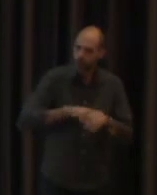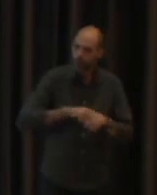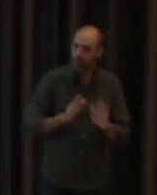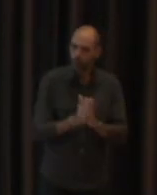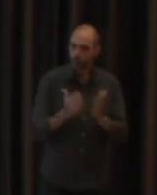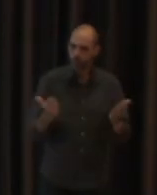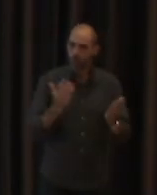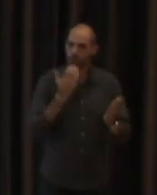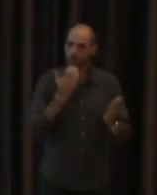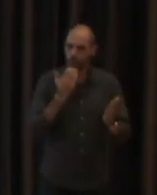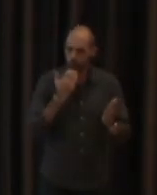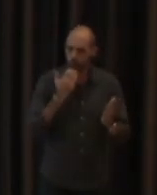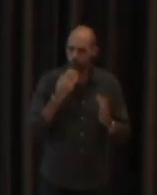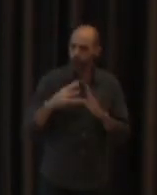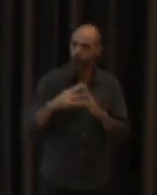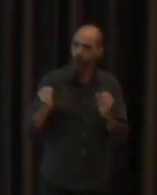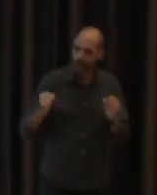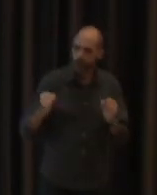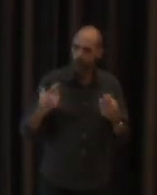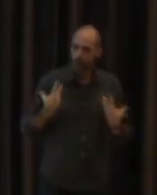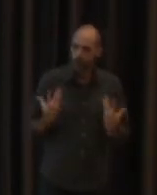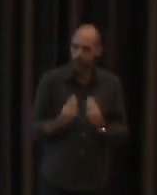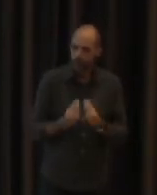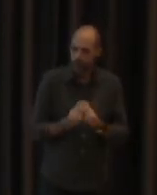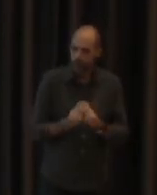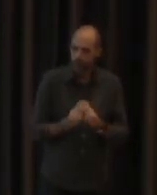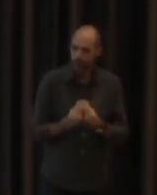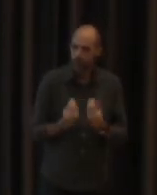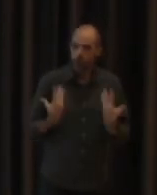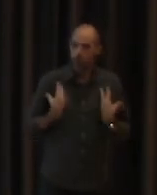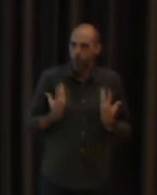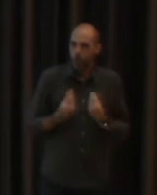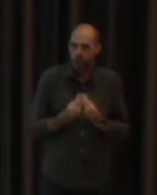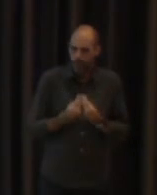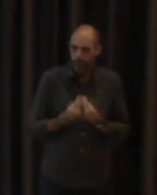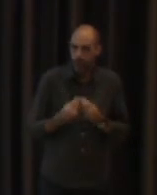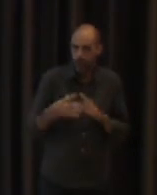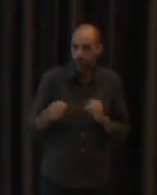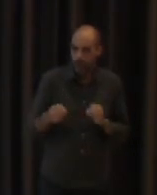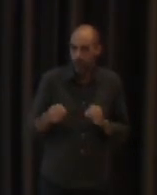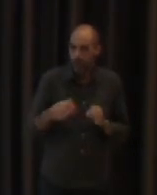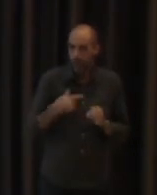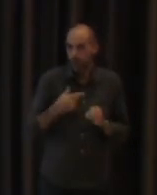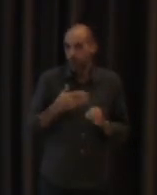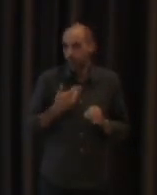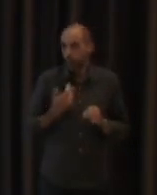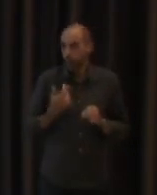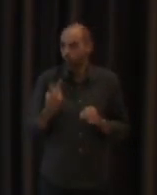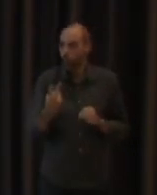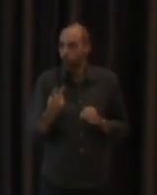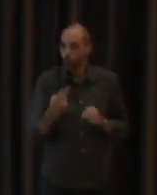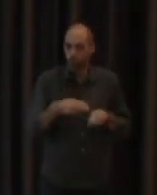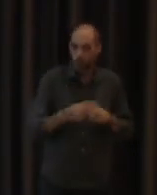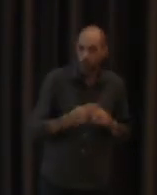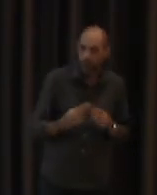ara concordar, congeniar, coexistir, cohabitar, coincidir, conviure, harmonitzar, podríem afegir encara encaixar quan diem dues peces